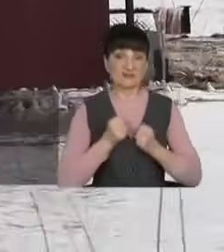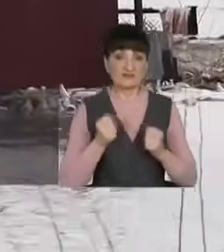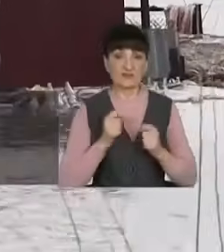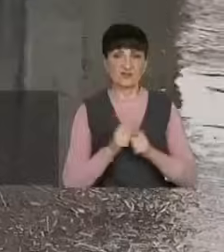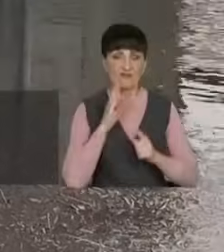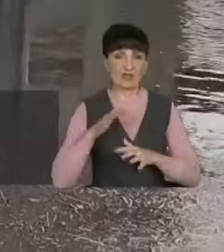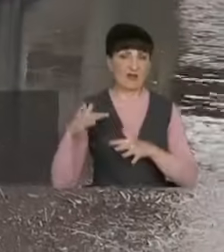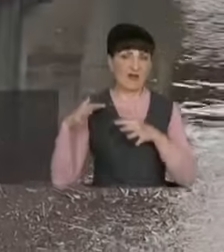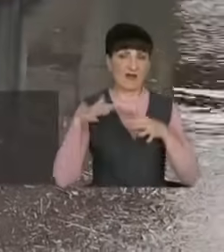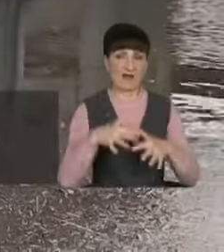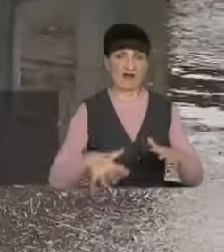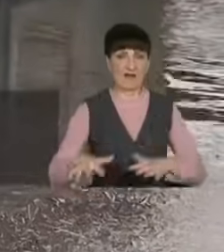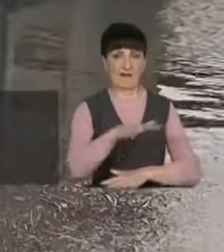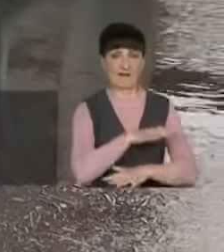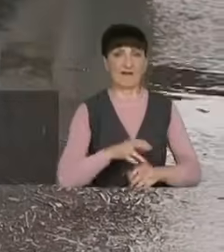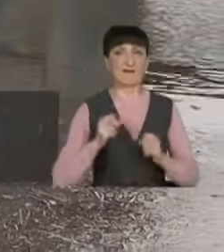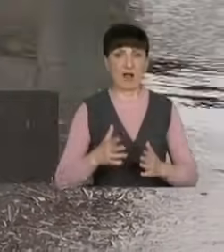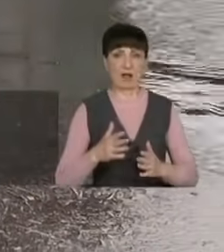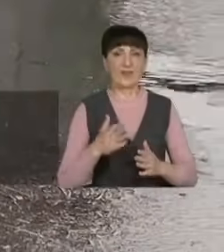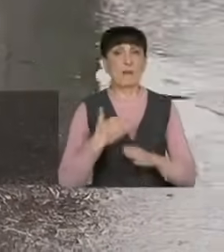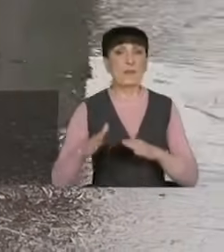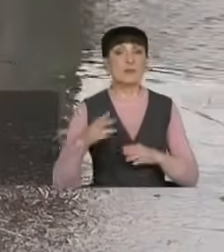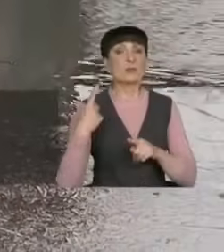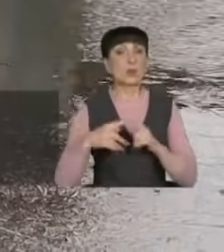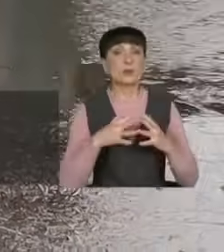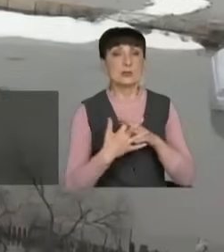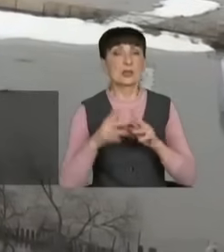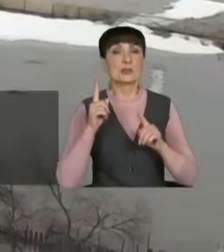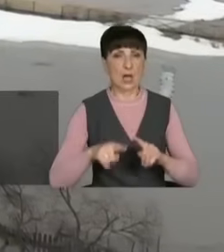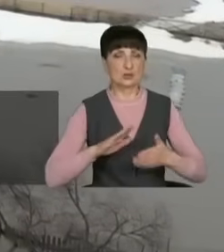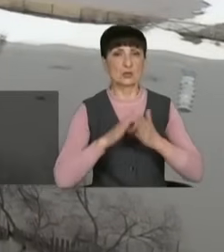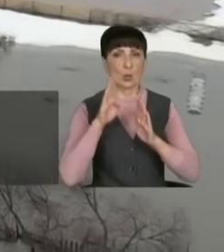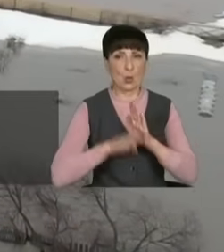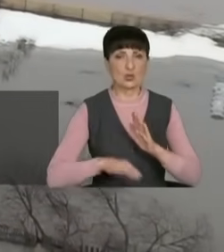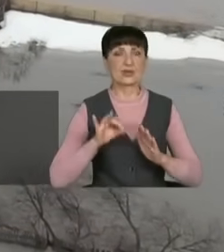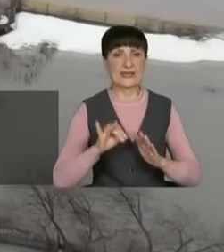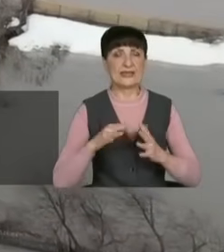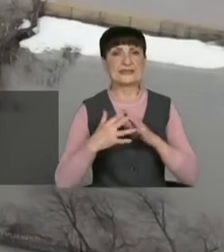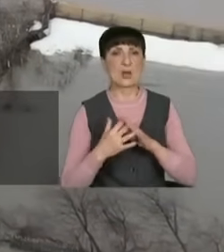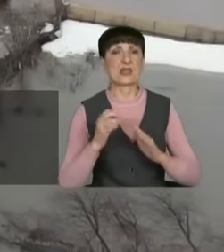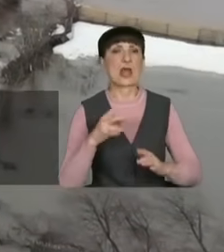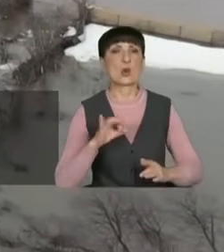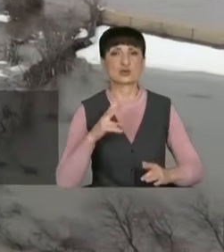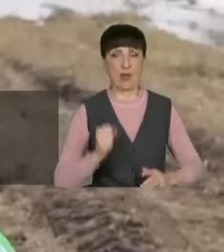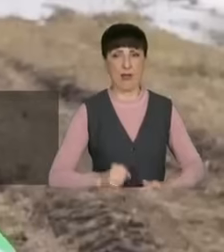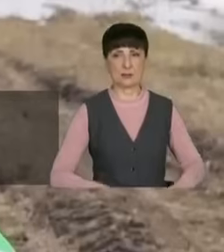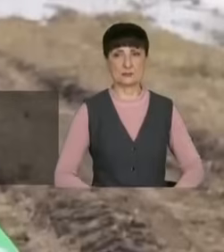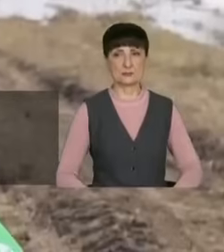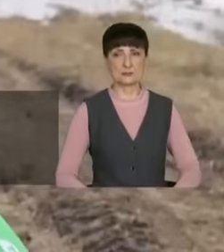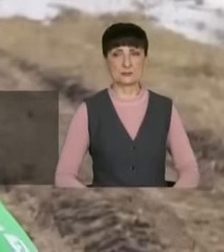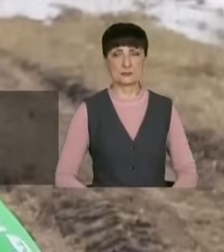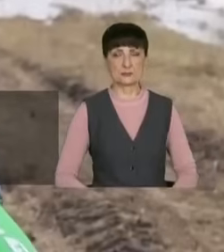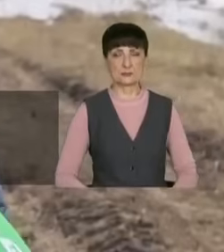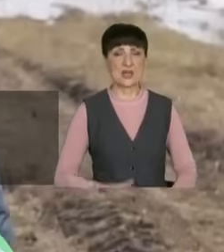талые воды зашли в населенный пункт. Помимо Боголюбова, неблагоприятная ситуация наблюдается и в селе Надежка. В